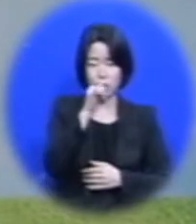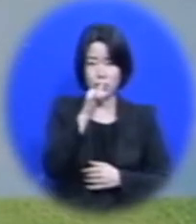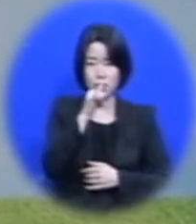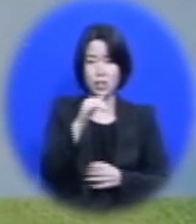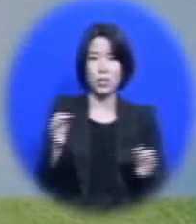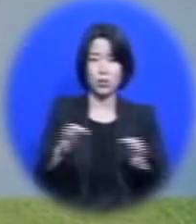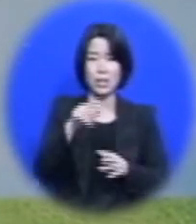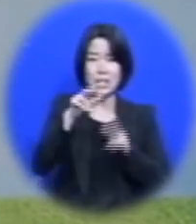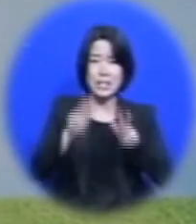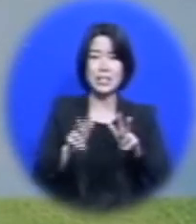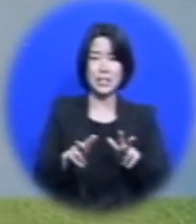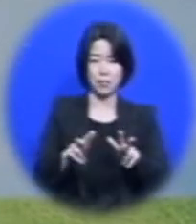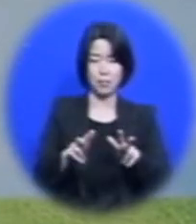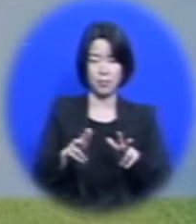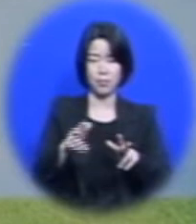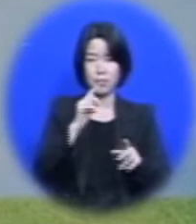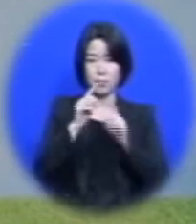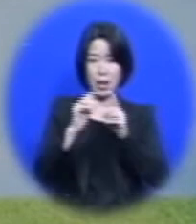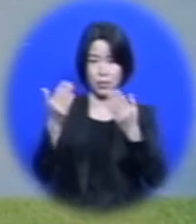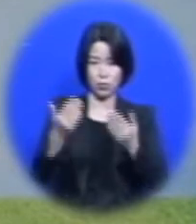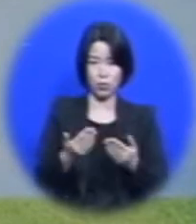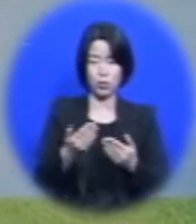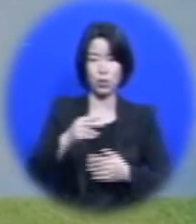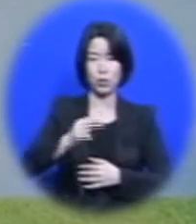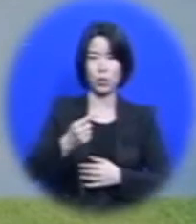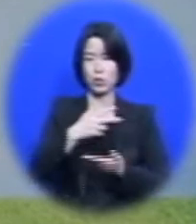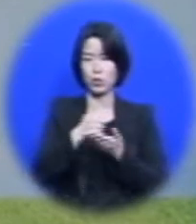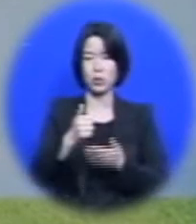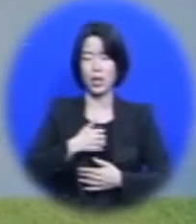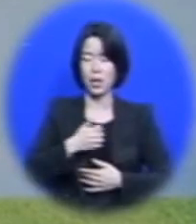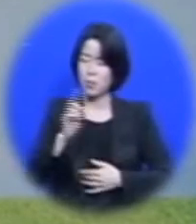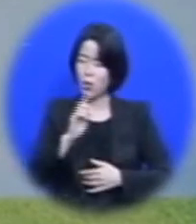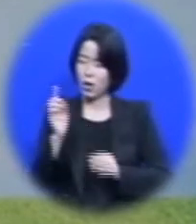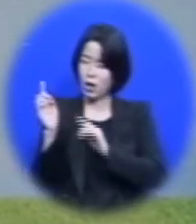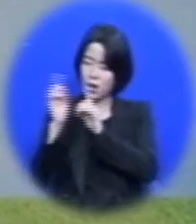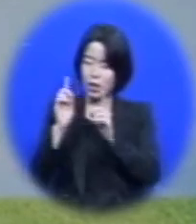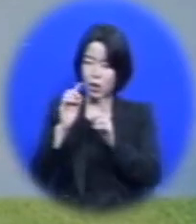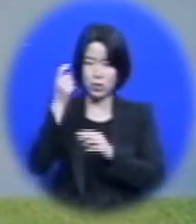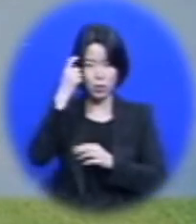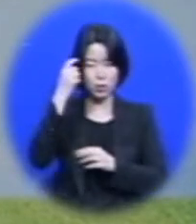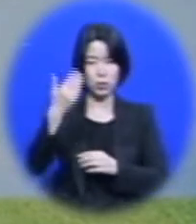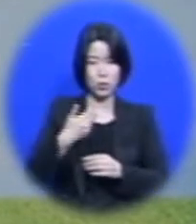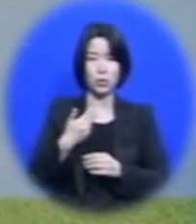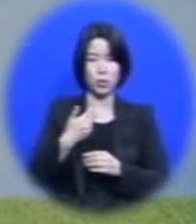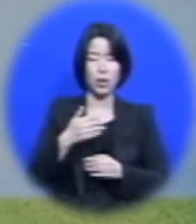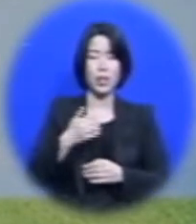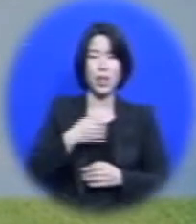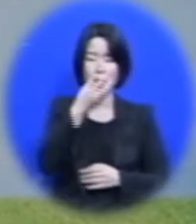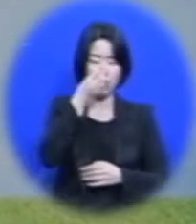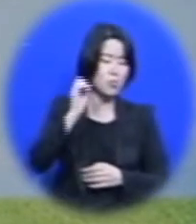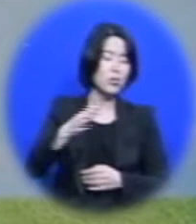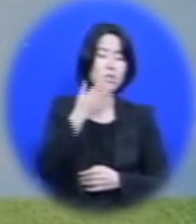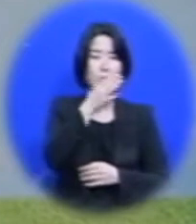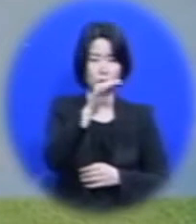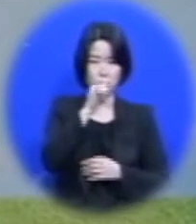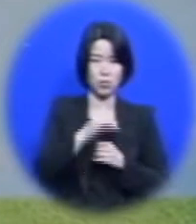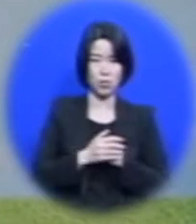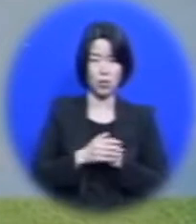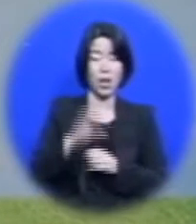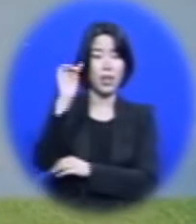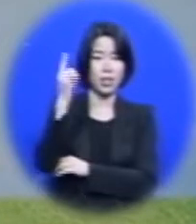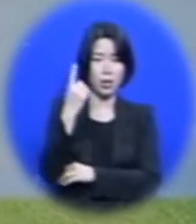지금이야. 주님이 그렇게 나에게 무언가를 깨우쳐 주셔도 내가 그것을 무시할 수도 있습니다.